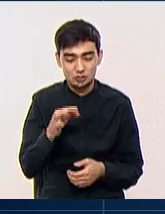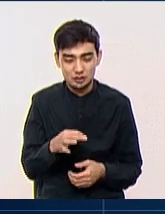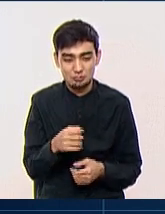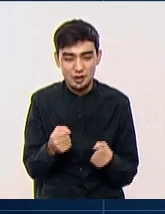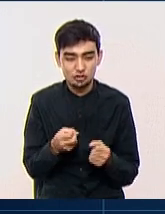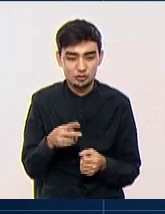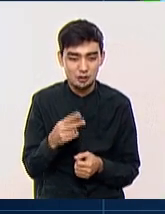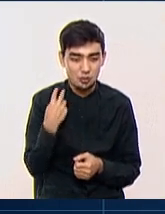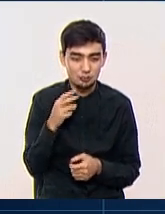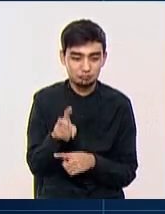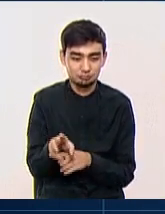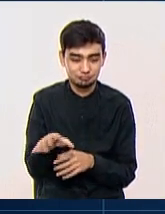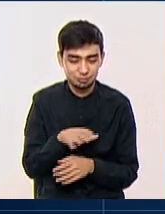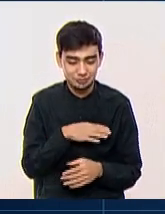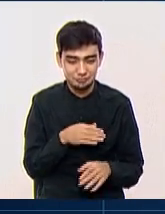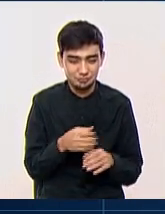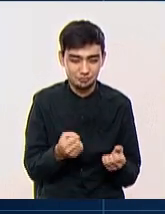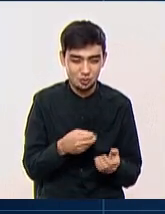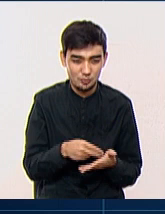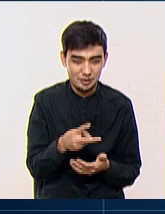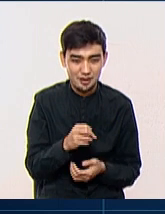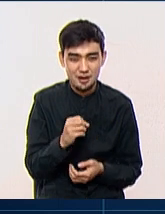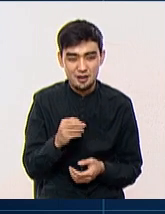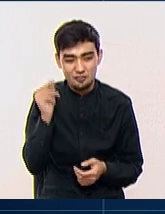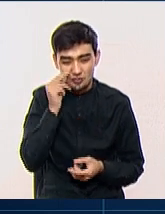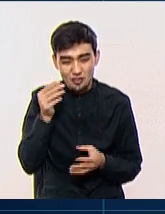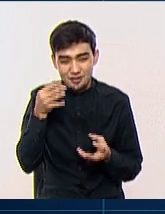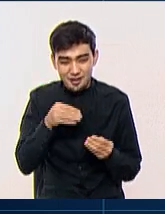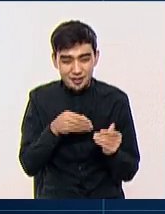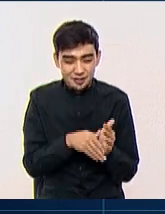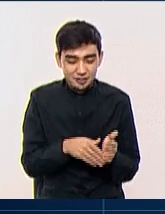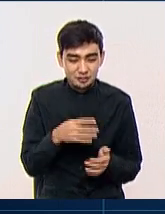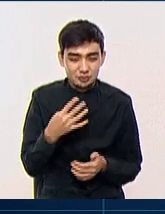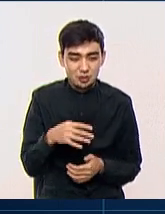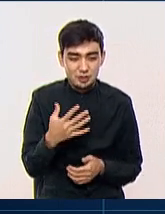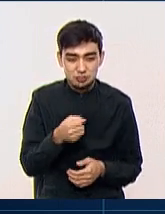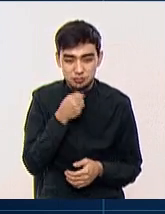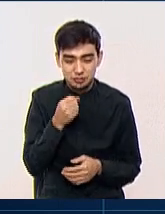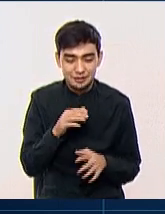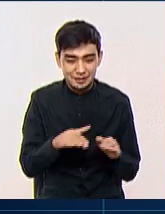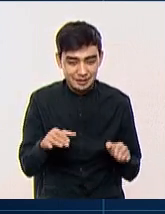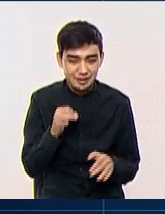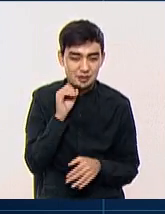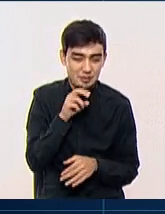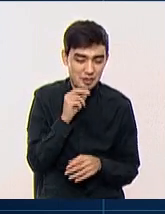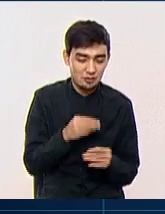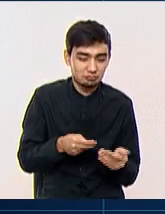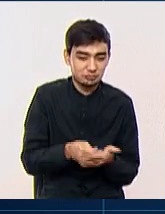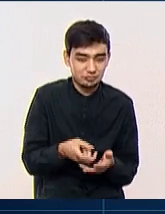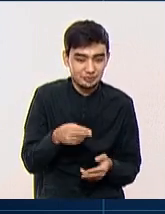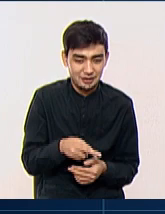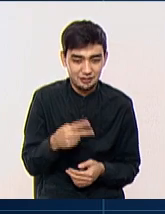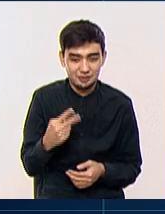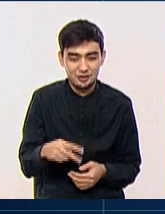автокөлікке деп қарыз сұрап барыпты. Ал Асқар Ортанов секілді 45 жастан асқан азаматтардың 32% балалар мен немерелерінің оқу ақысын төлеу